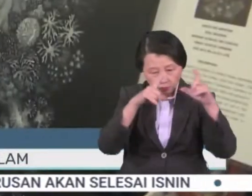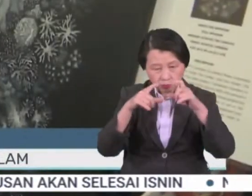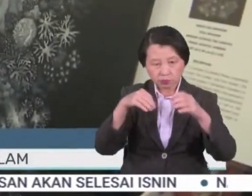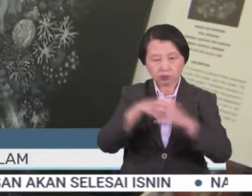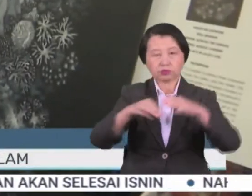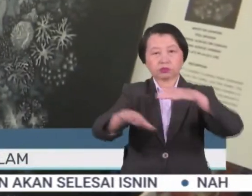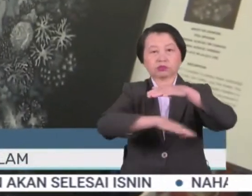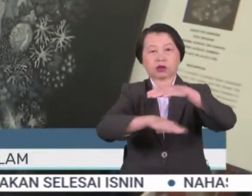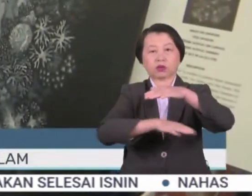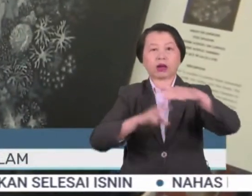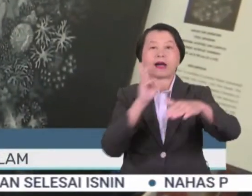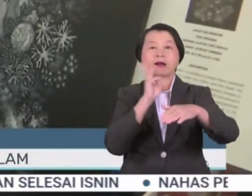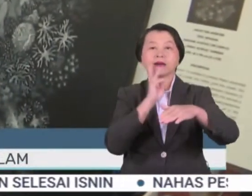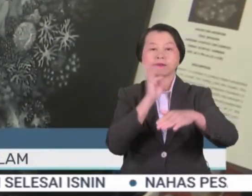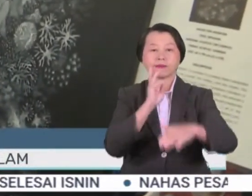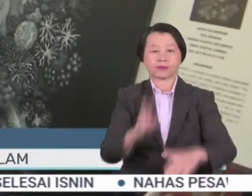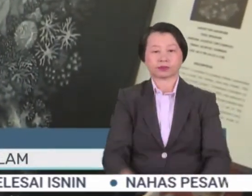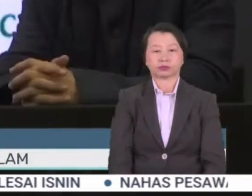baah